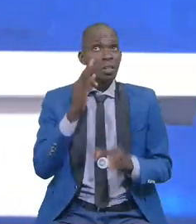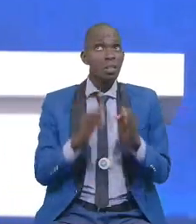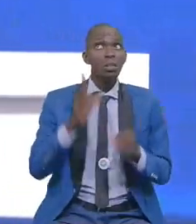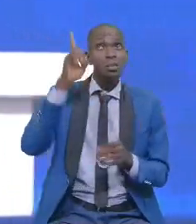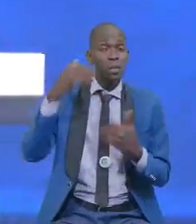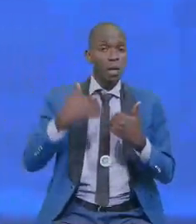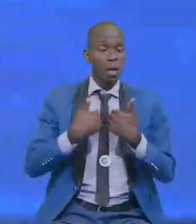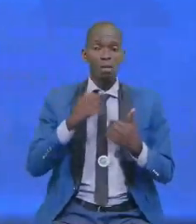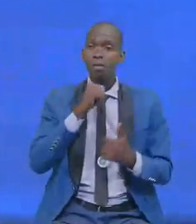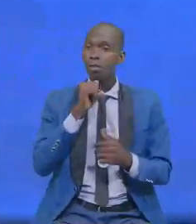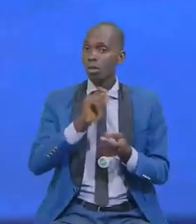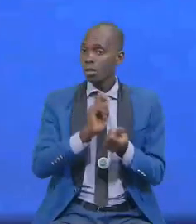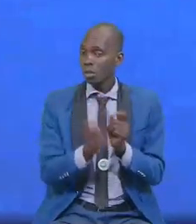changé,